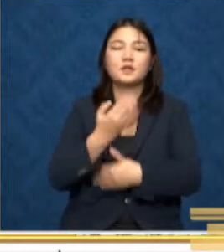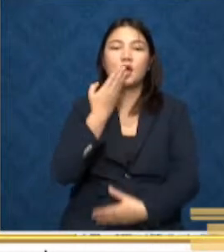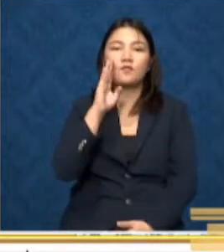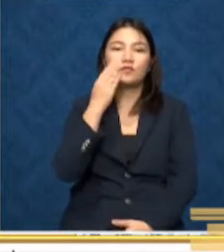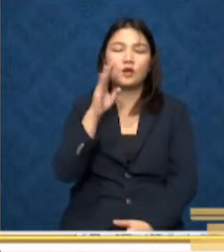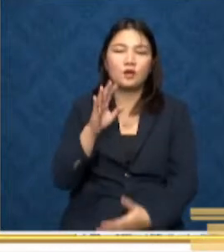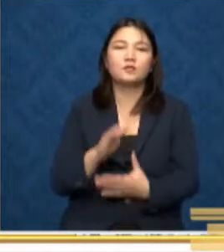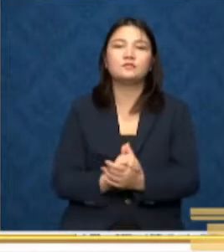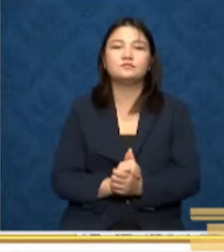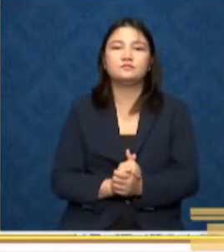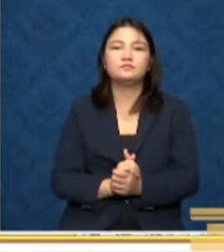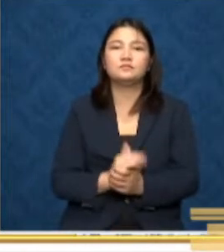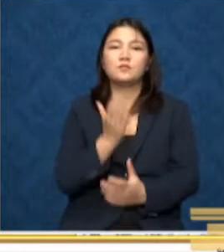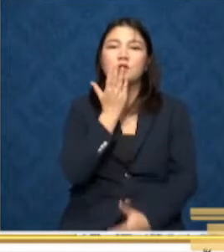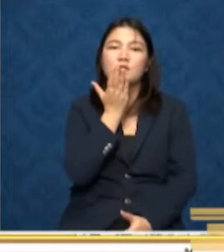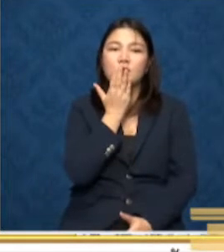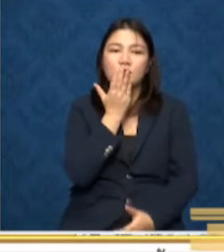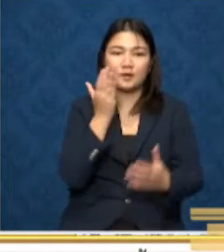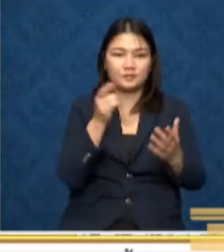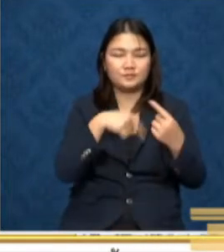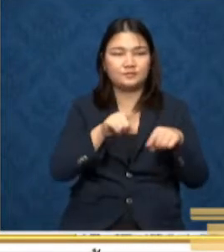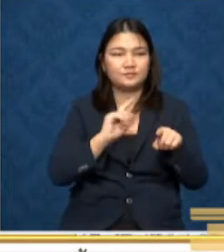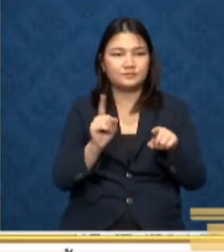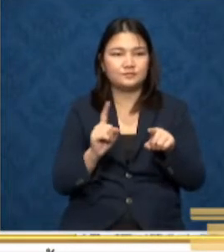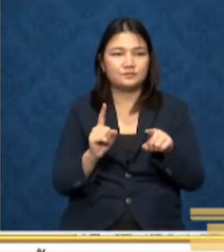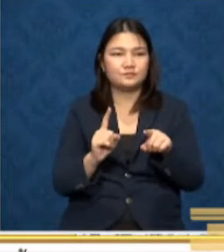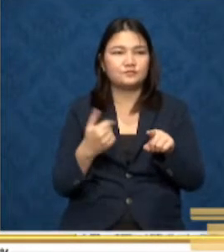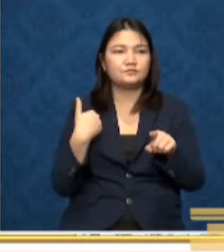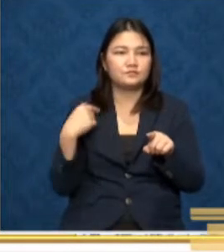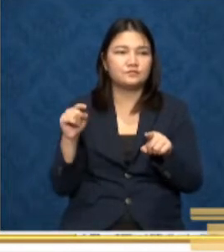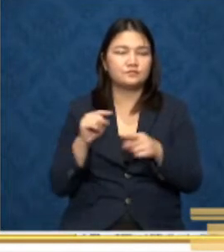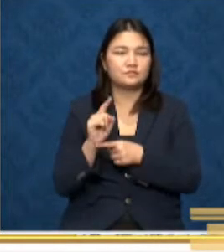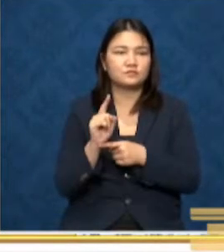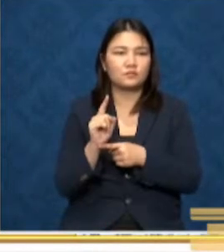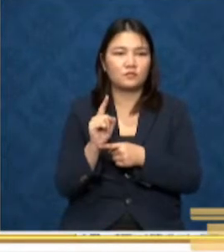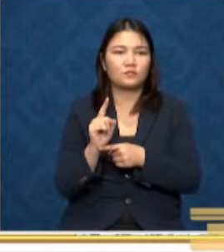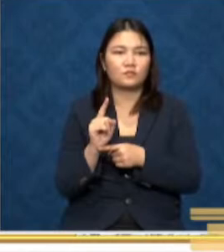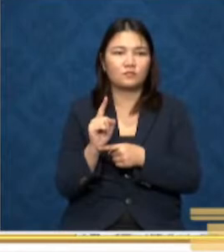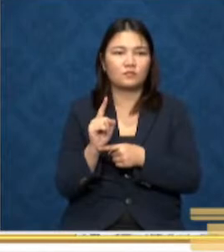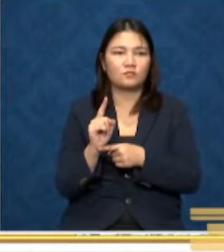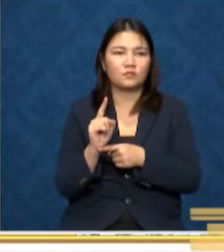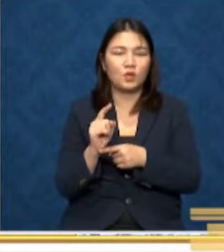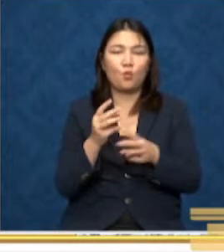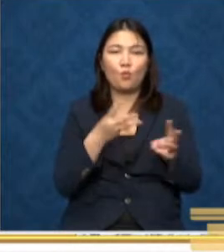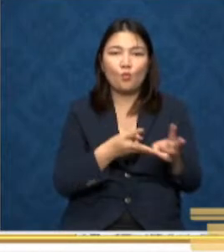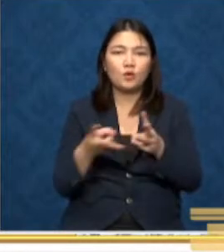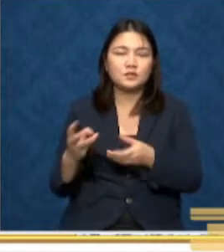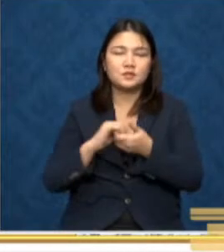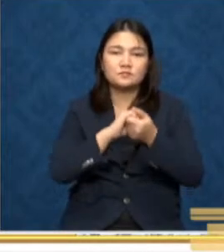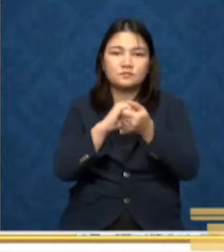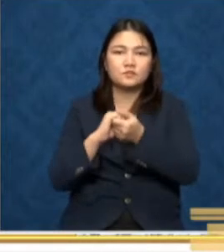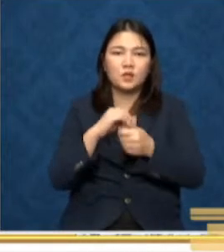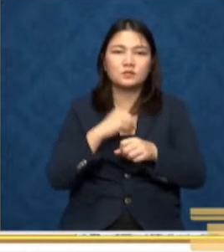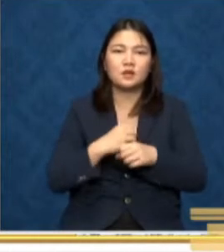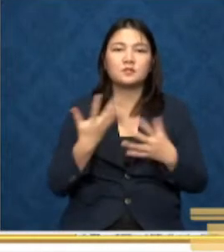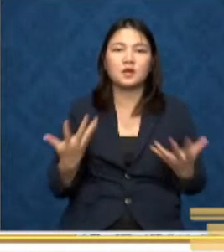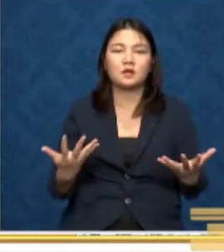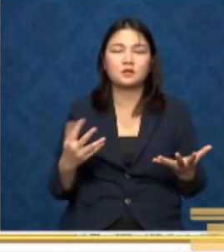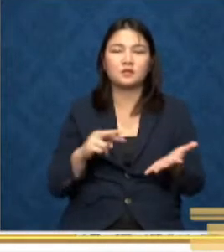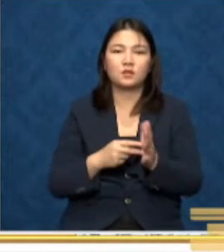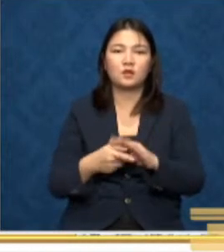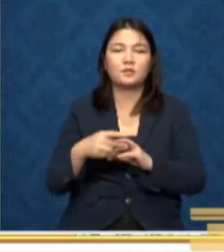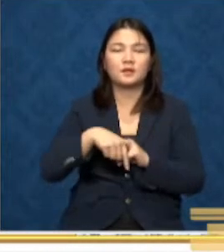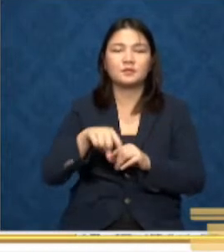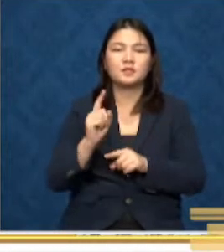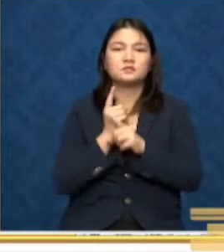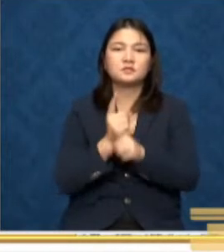แบ่งแยกผิวสีหรือว่าที่เรียกว่าอพาร์เทย์นะคะกลไกที่ใช้ในการปรองดองเรียกว่า Truth Commission and Reconciliation ที่ถูกใช้โดยเนลสันมันเด